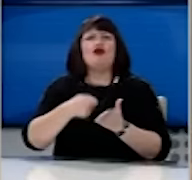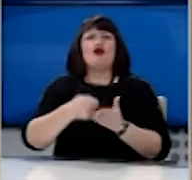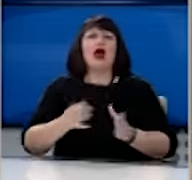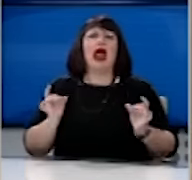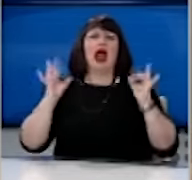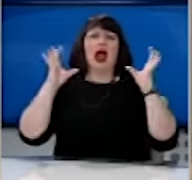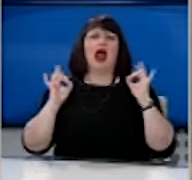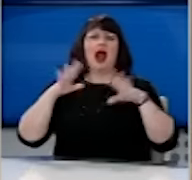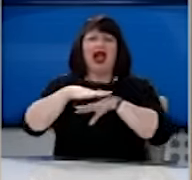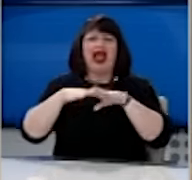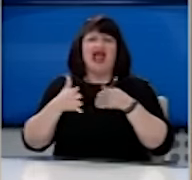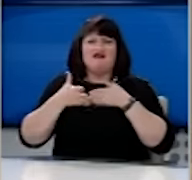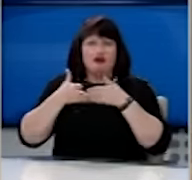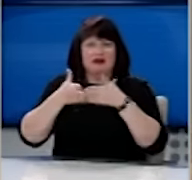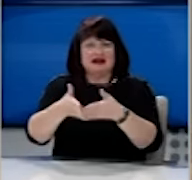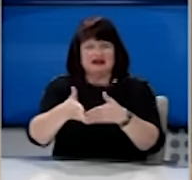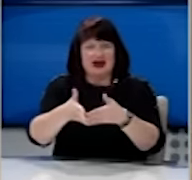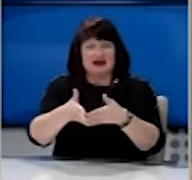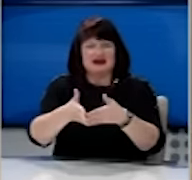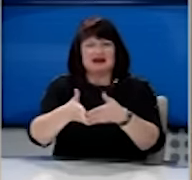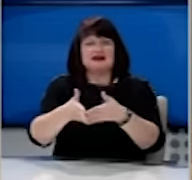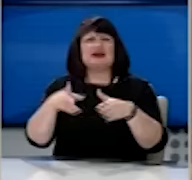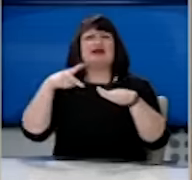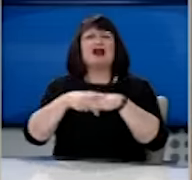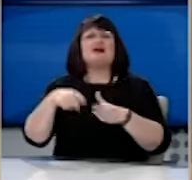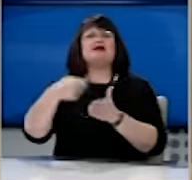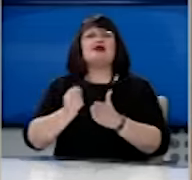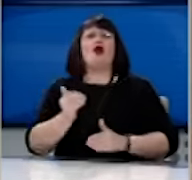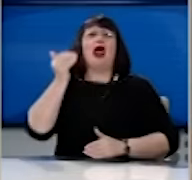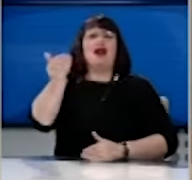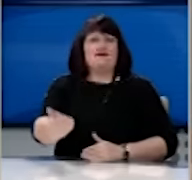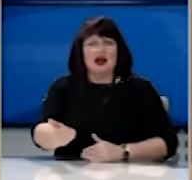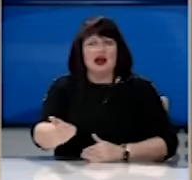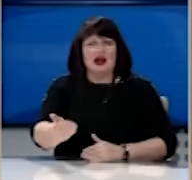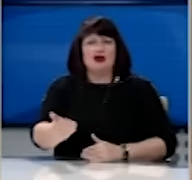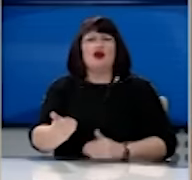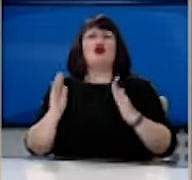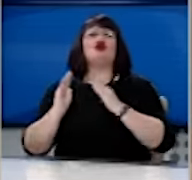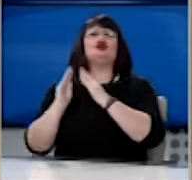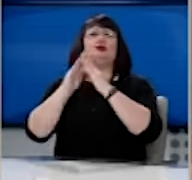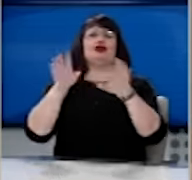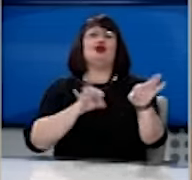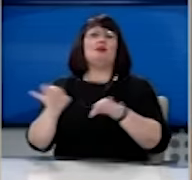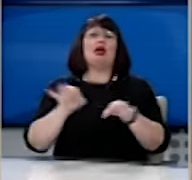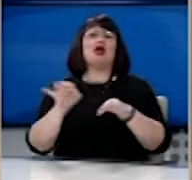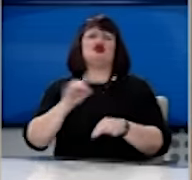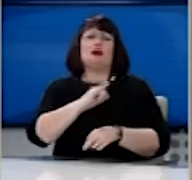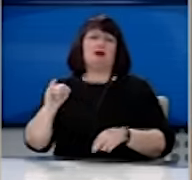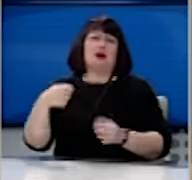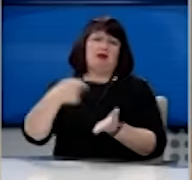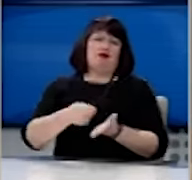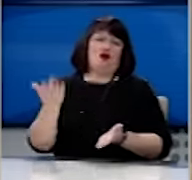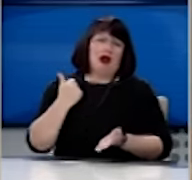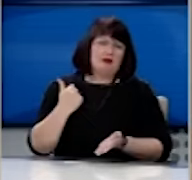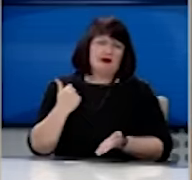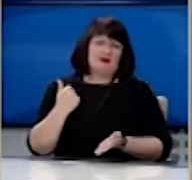των εφοπλιστών, στον αναβαλλόμενο φόρο τραπεζών, στον φόρο μεγάλης ακίνητης περιουσίας που δεν εφαρμόστηκε ποτέ, στο